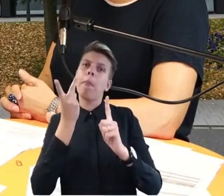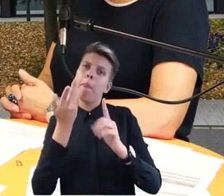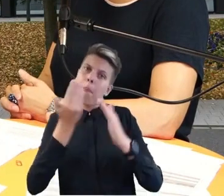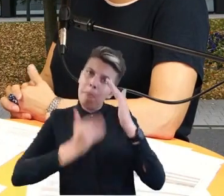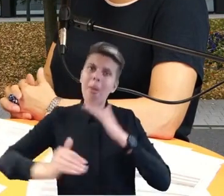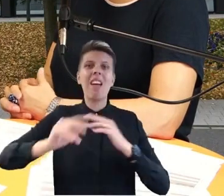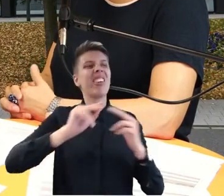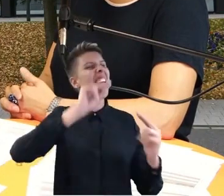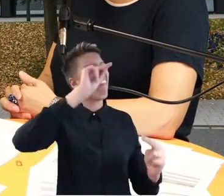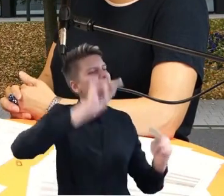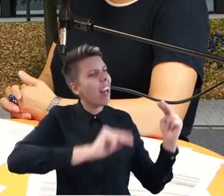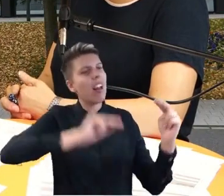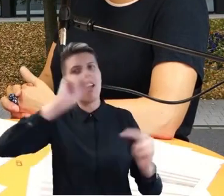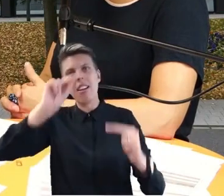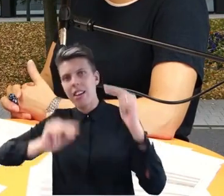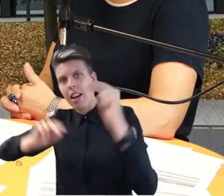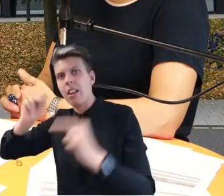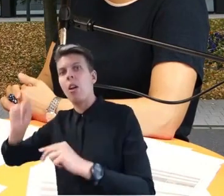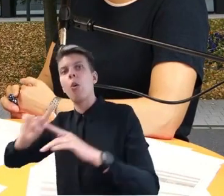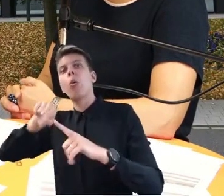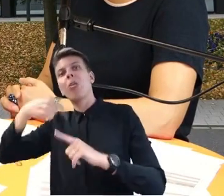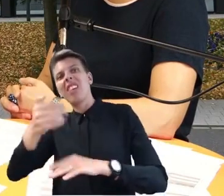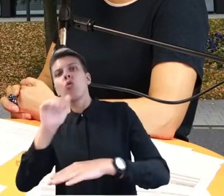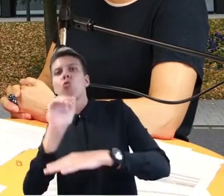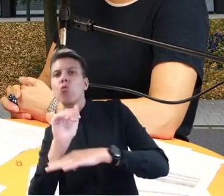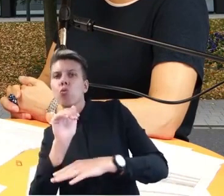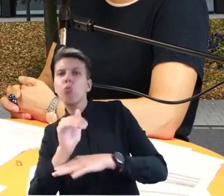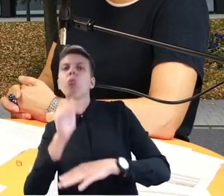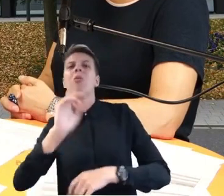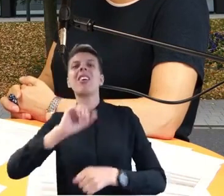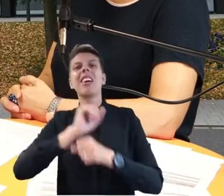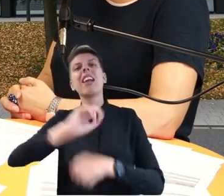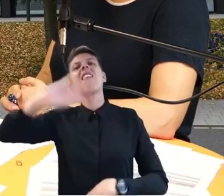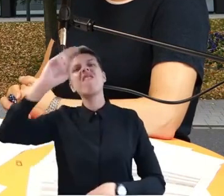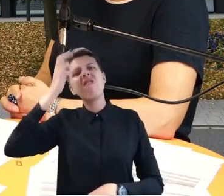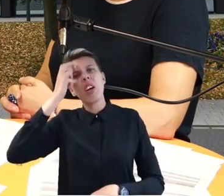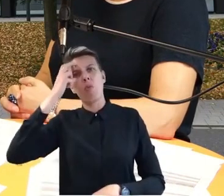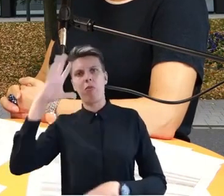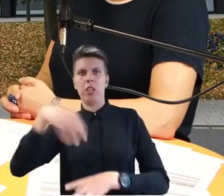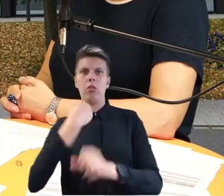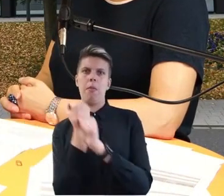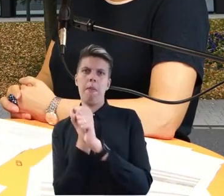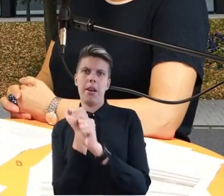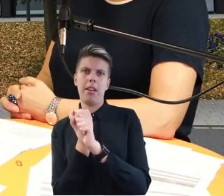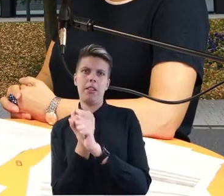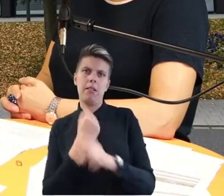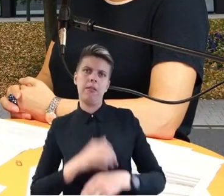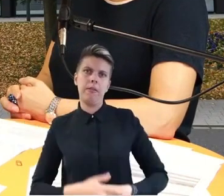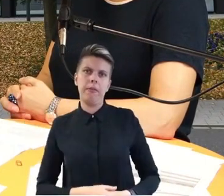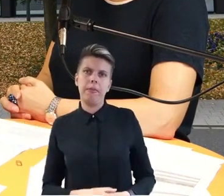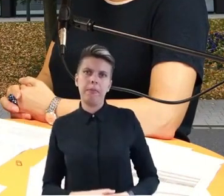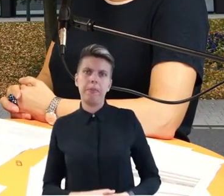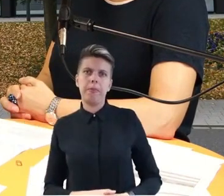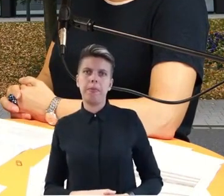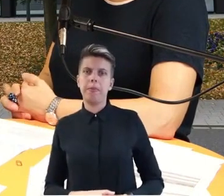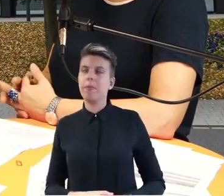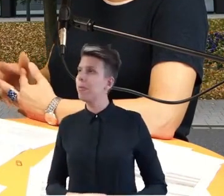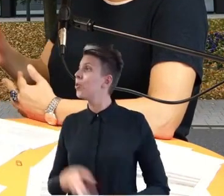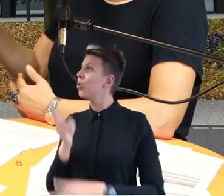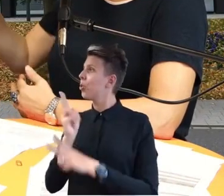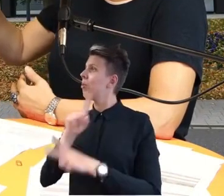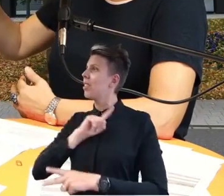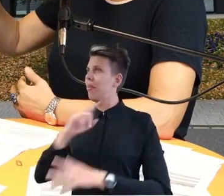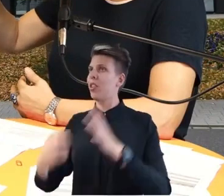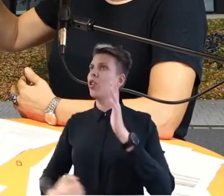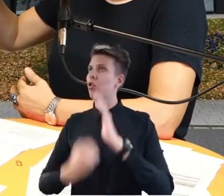eben dann vernünftig miteinander solche größeren lagen abarbeiten können mir fällt jetzt ganz spontan eine frage ein wo